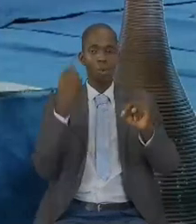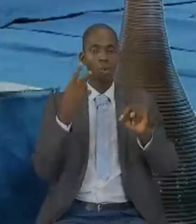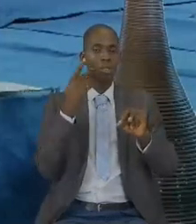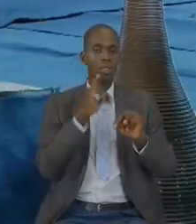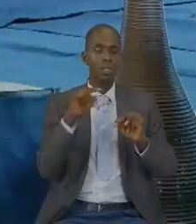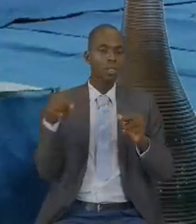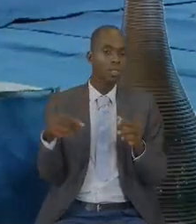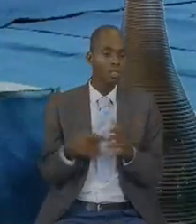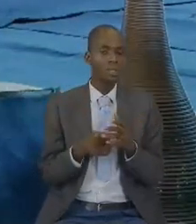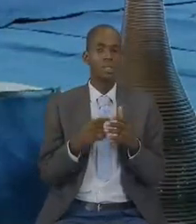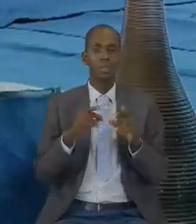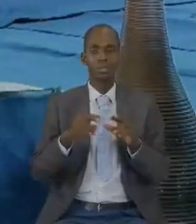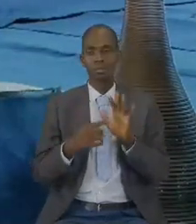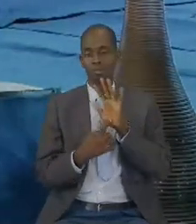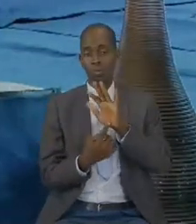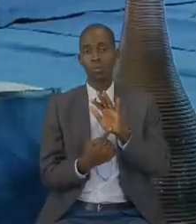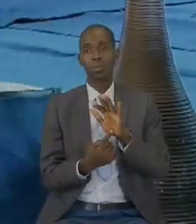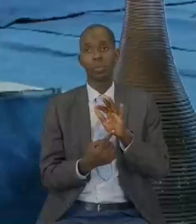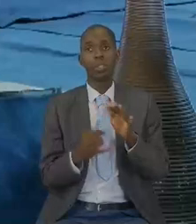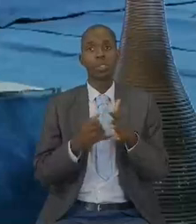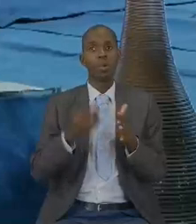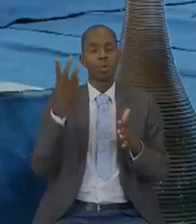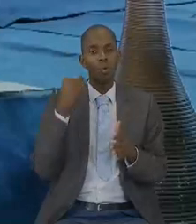ces révélations. C'était